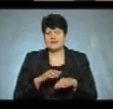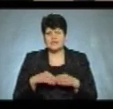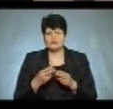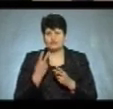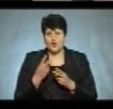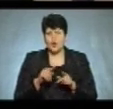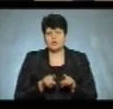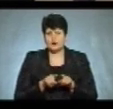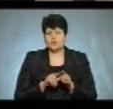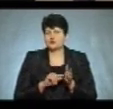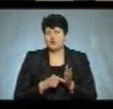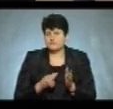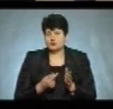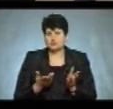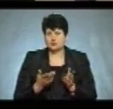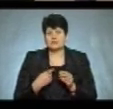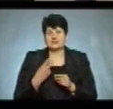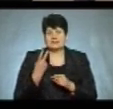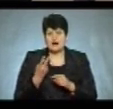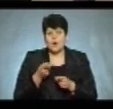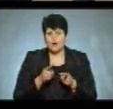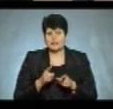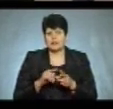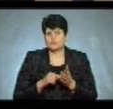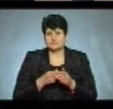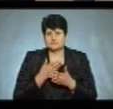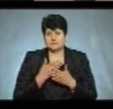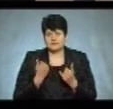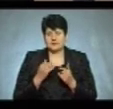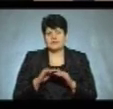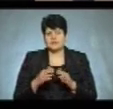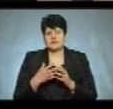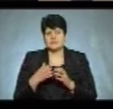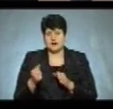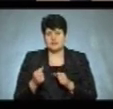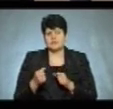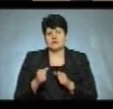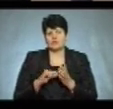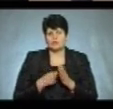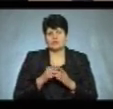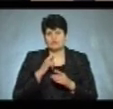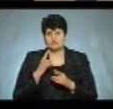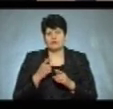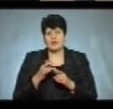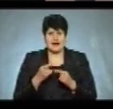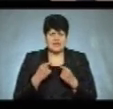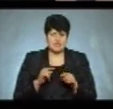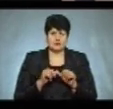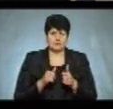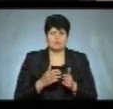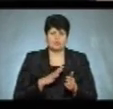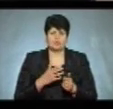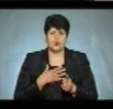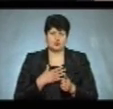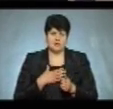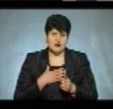двох однакових довідок, то два оригінали однієї довідки. Одну довідку діти з собою брали молоду гвардію, а іншої форми просто була в нас. Де,